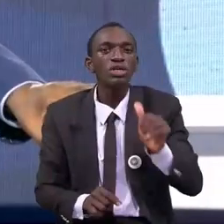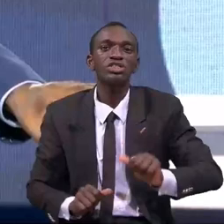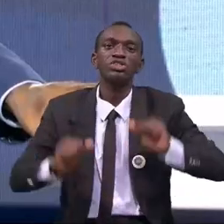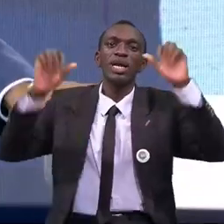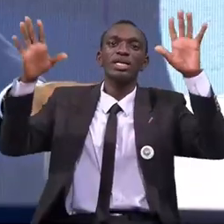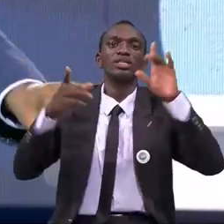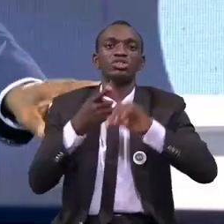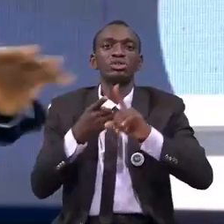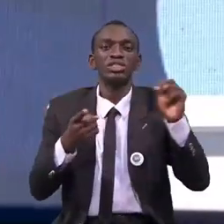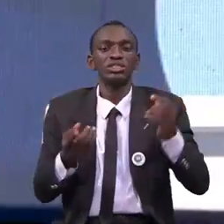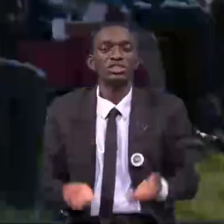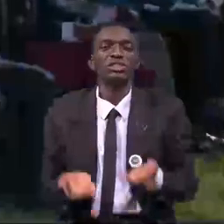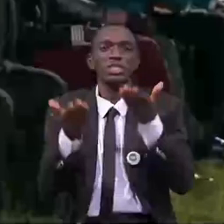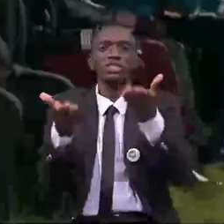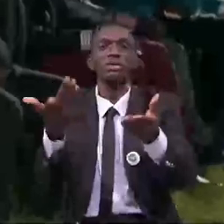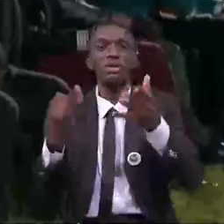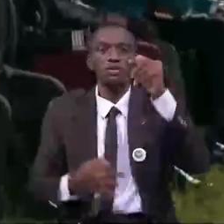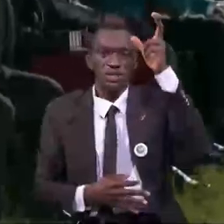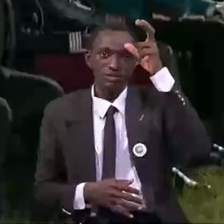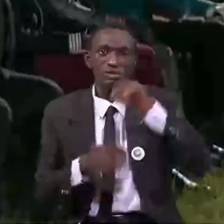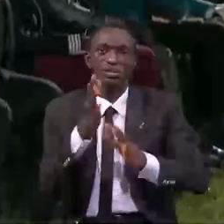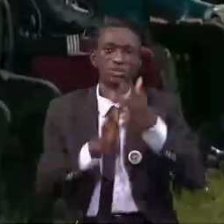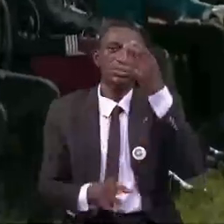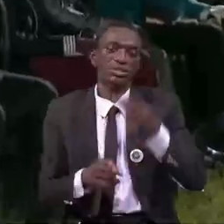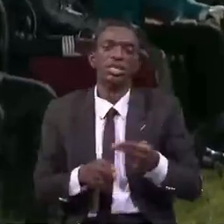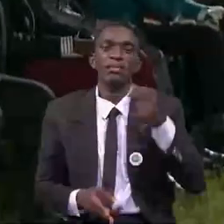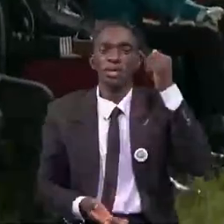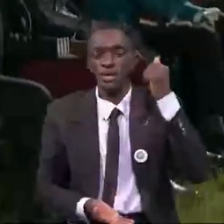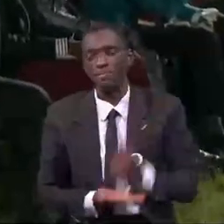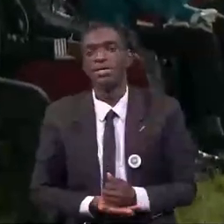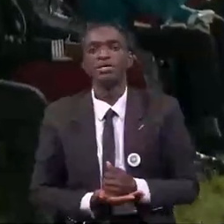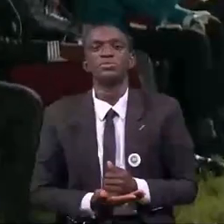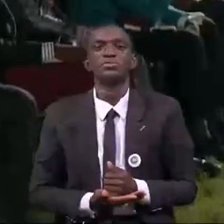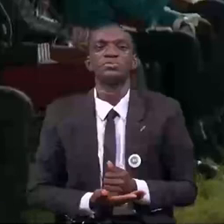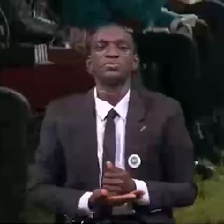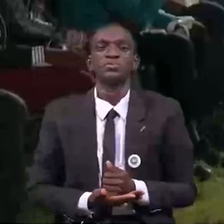nouveau vous n'allez pas céder aux suggestions du diable